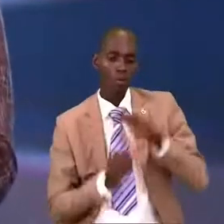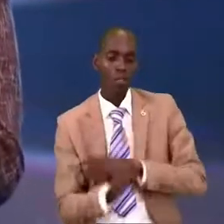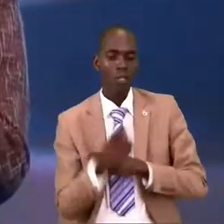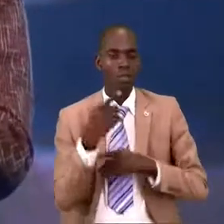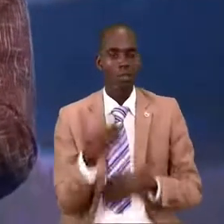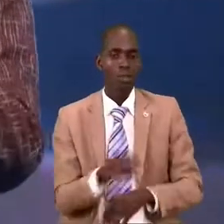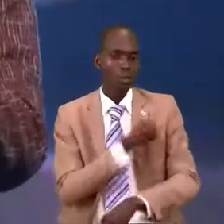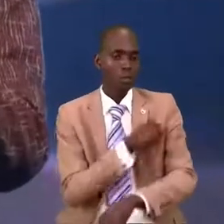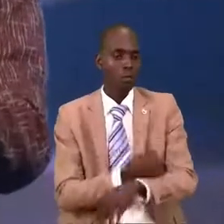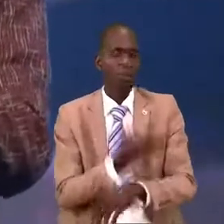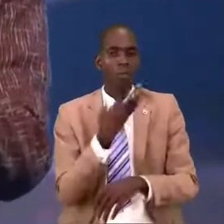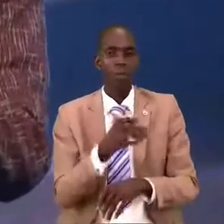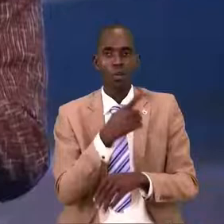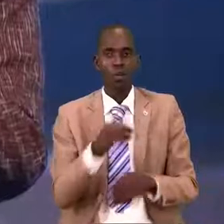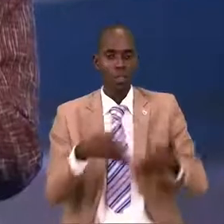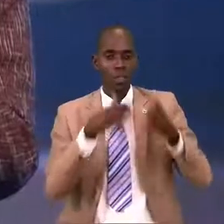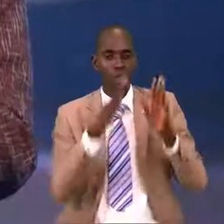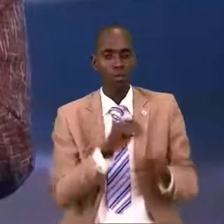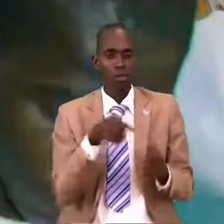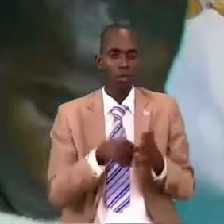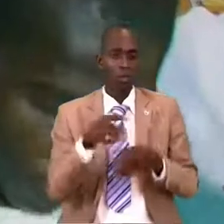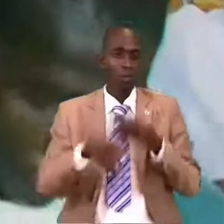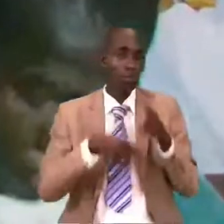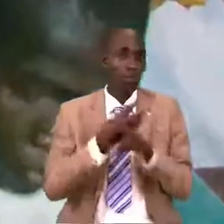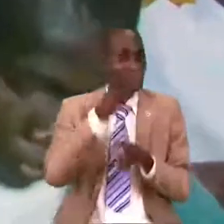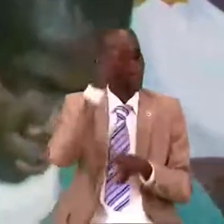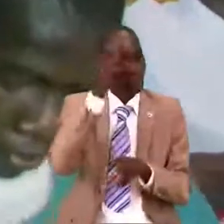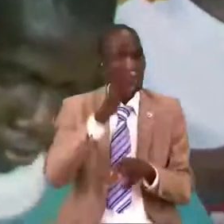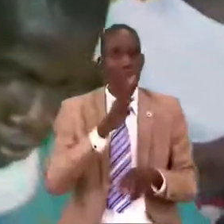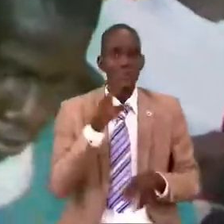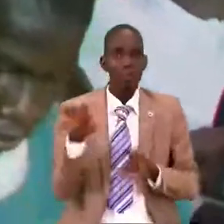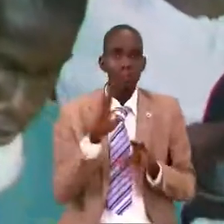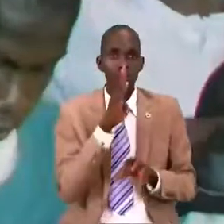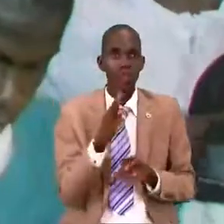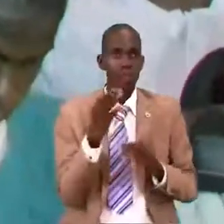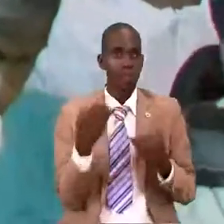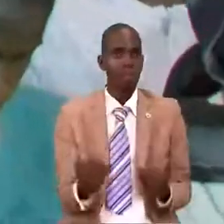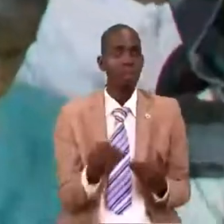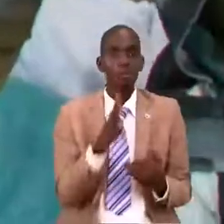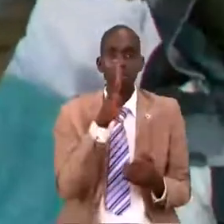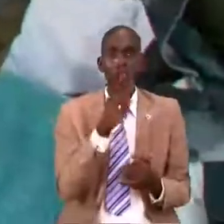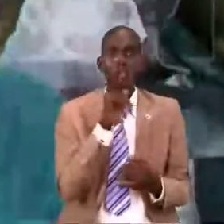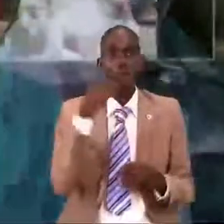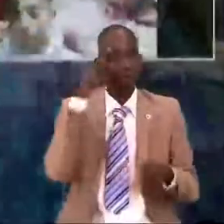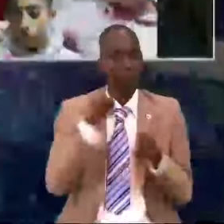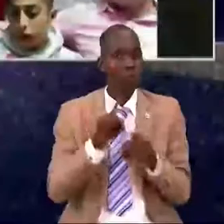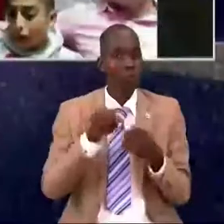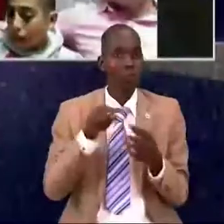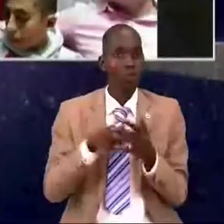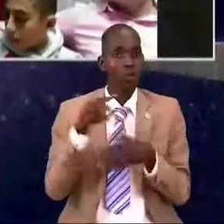siècle présent, mais soyez transformés par le renouvellement de votre intelligence, afin que vous